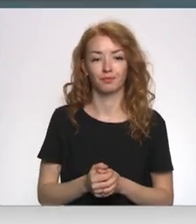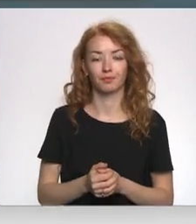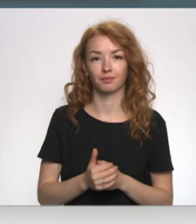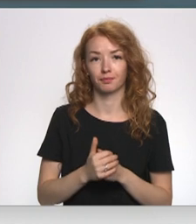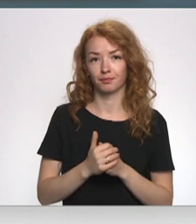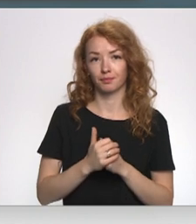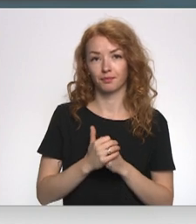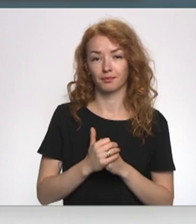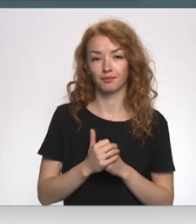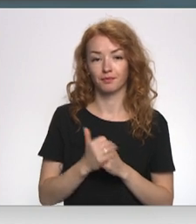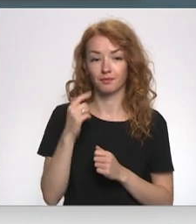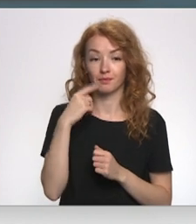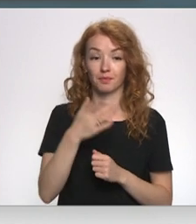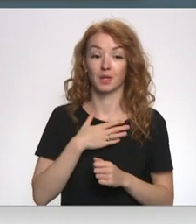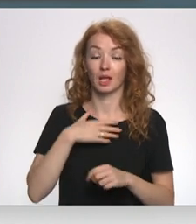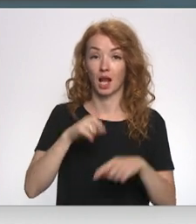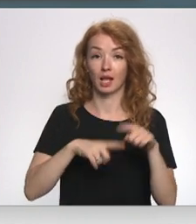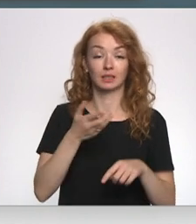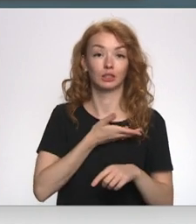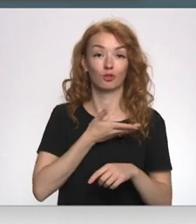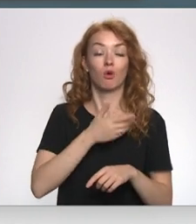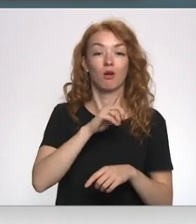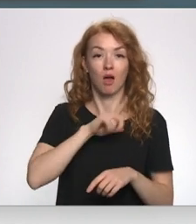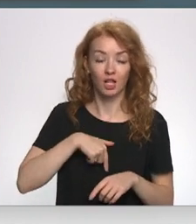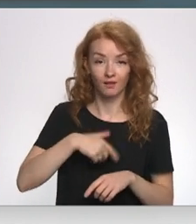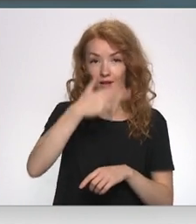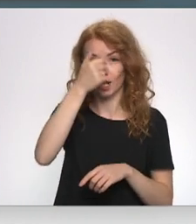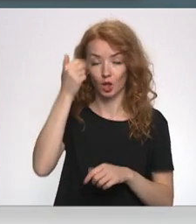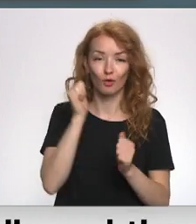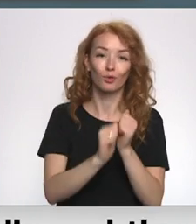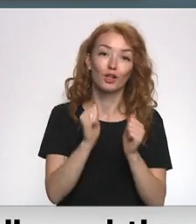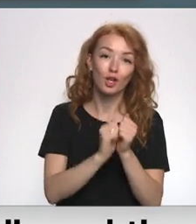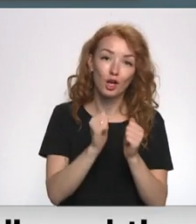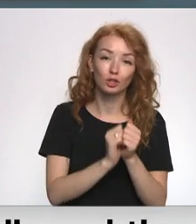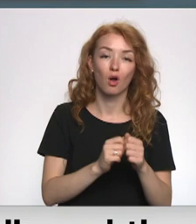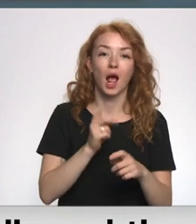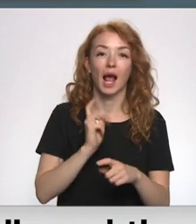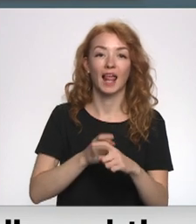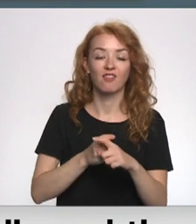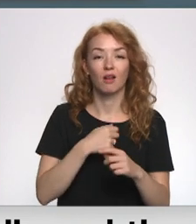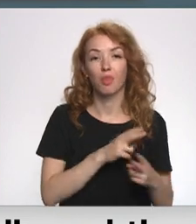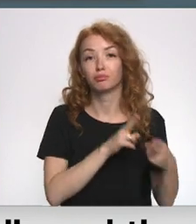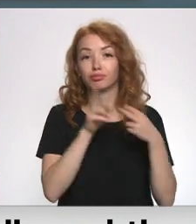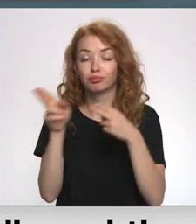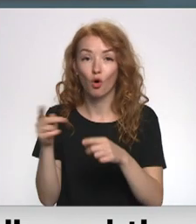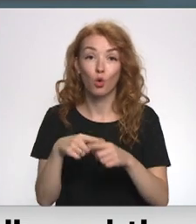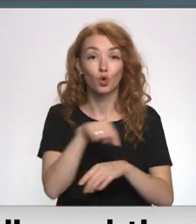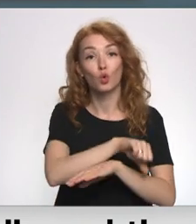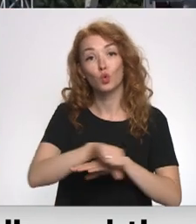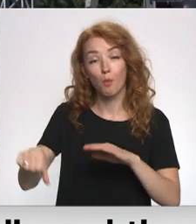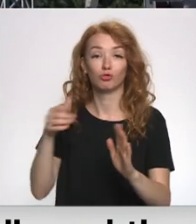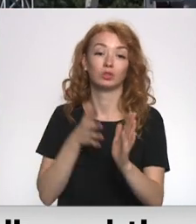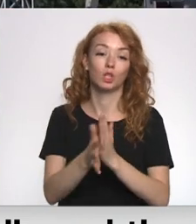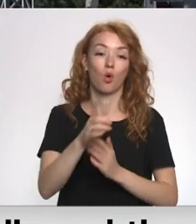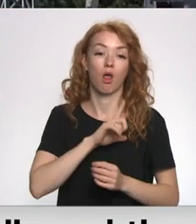Latvijā un Latvijā. Mani radinieki dzīvo Lietuvā un Latvijā. Regulāri braucu uz Kaļiņingradu un ierasti robežu šķērsoju caur